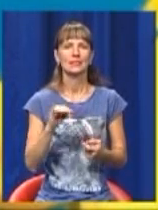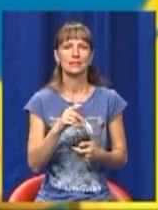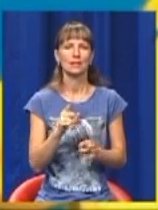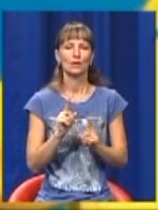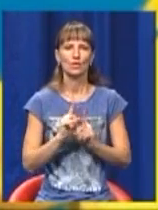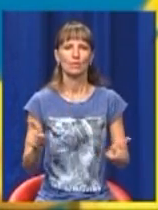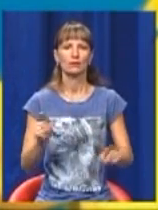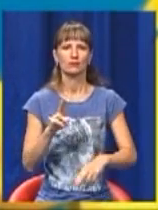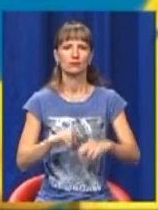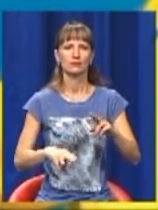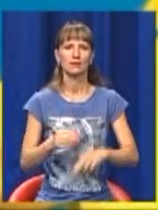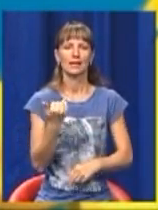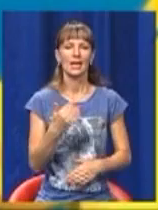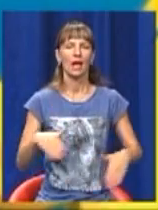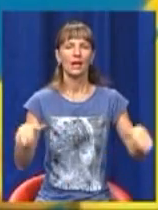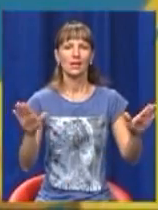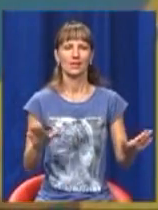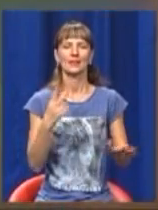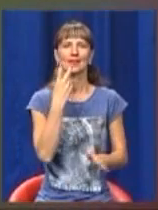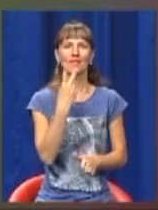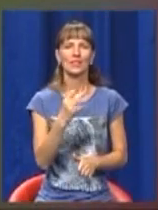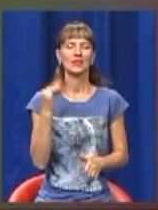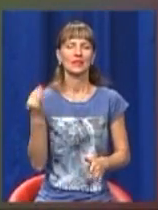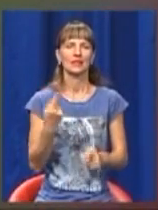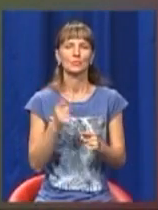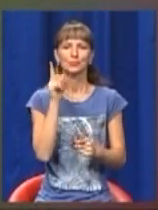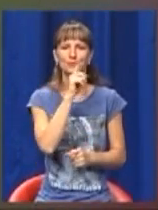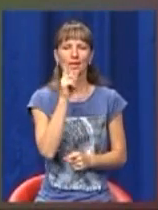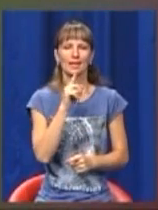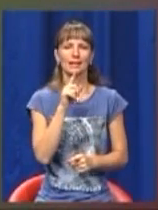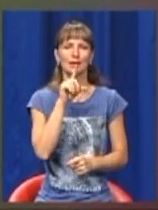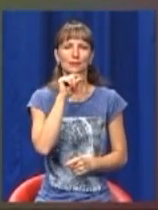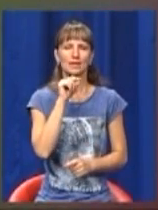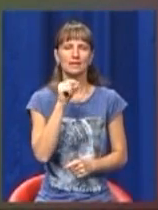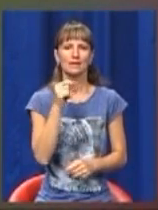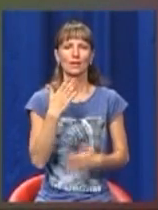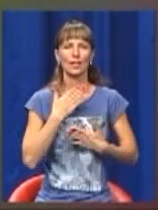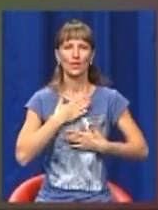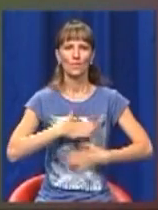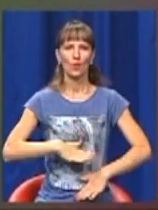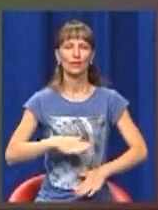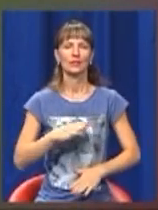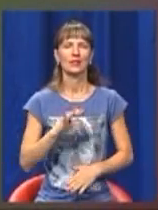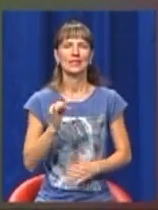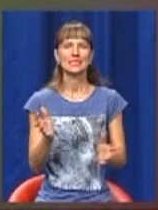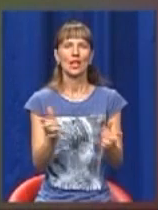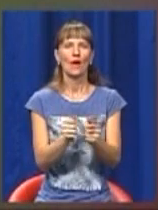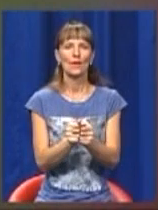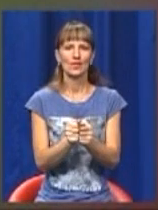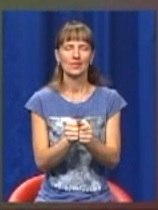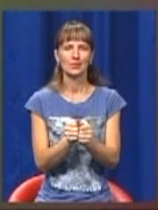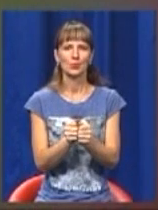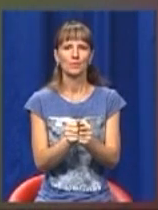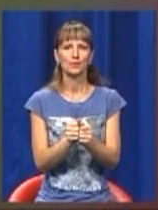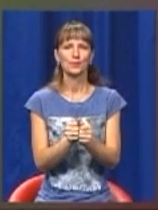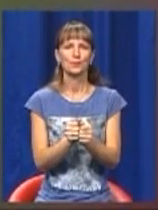особливостями будови їхніх крил. Дивитися на ці крихітні створіння – одне задоволення, але зловити їх поглядом